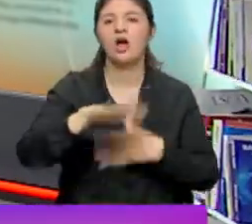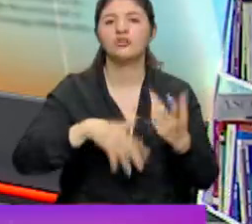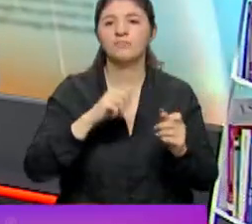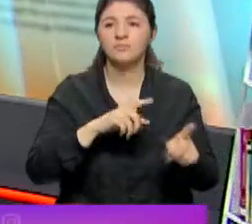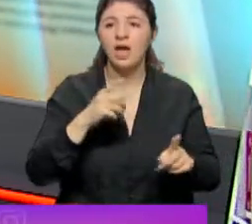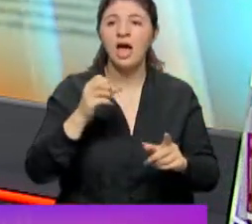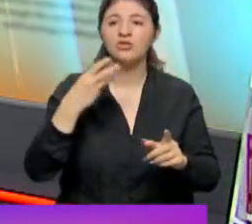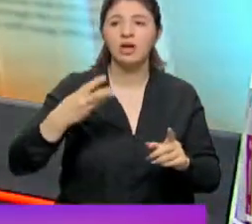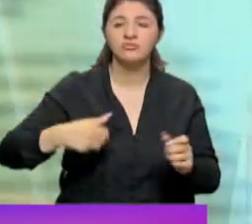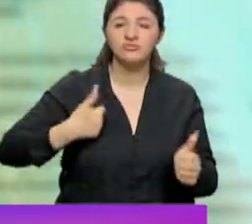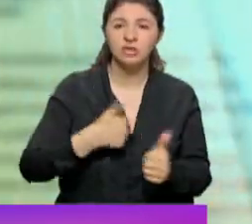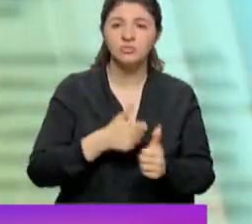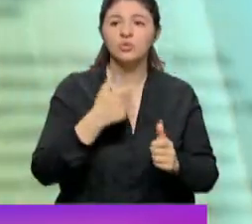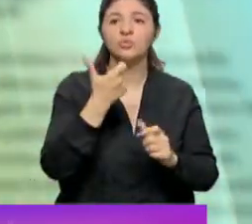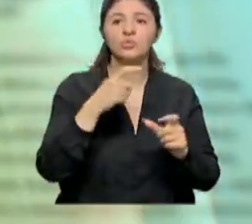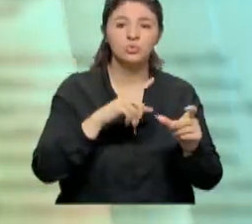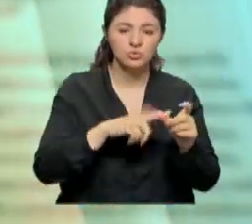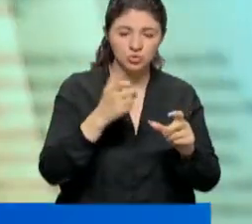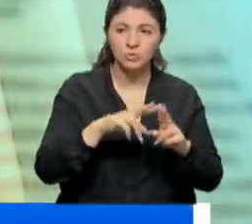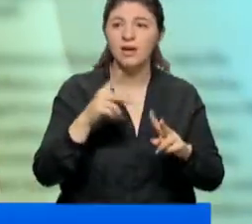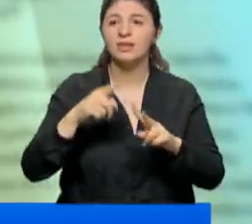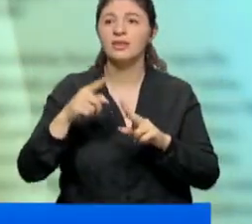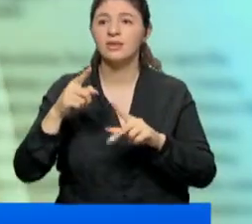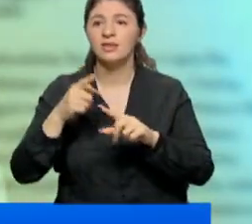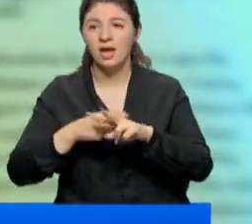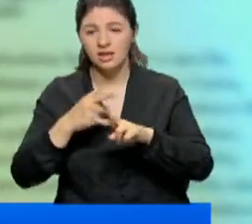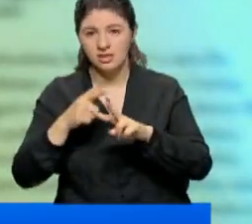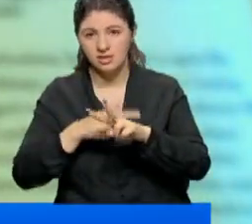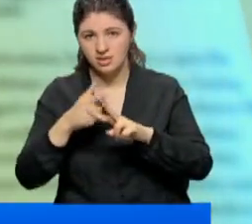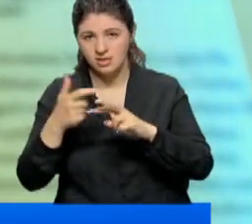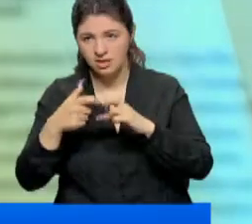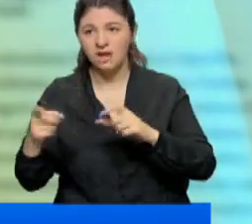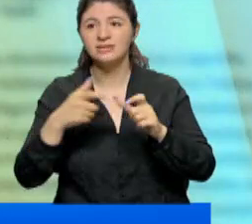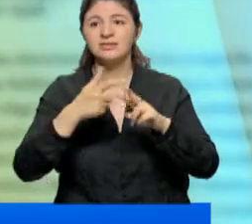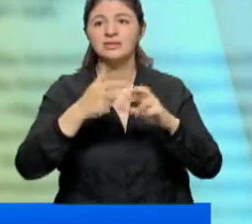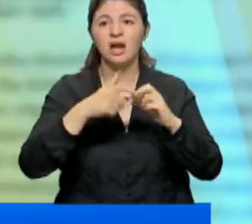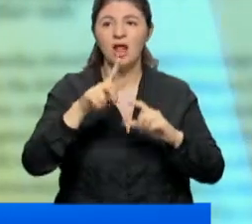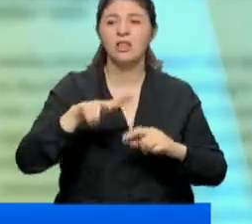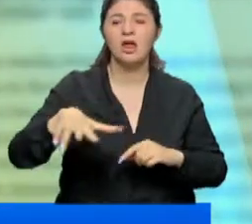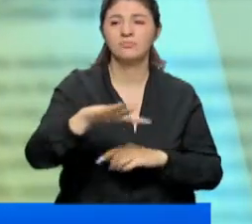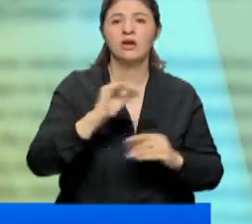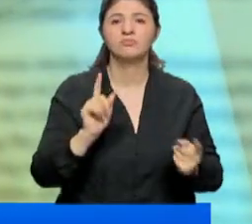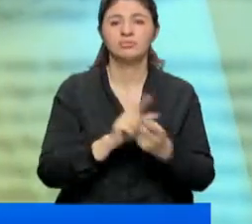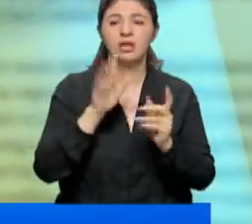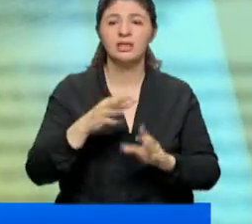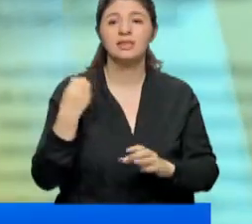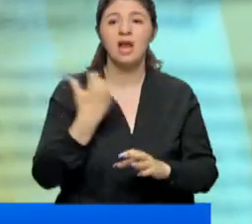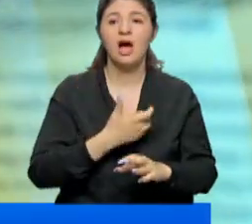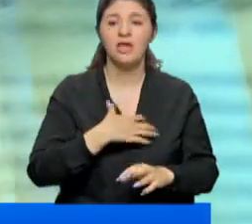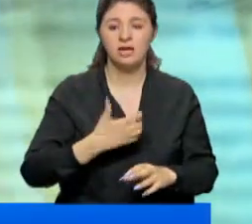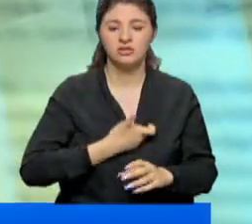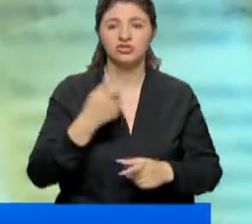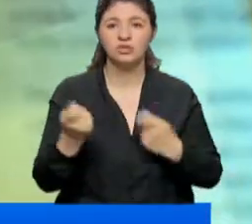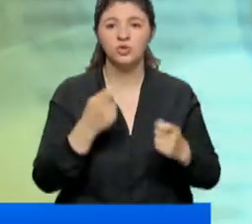Erdoğan'ın danışmanları uçu bile Tayyar ve Saral karşı karşıya geldi Cumhurbaşkanlığı başdanışmanı Mehmet Uçum yeni anayasa